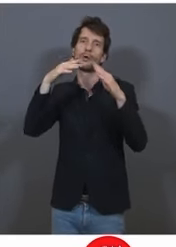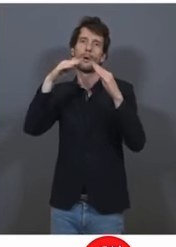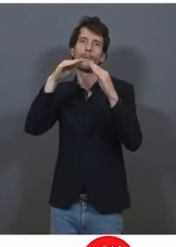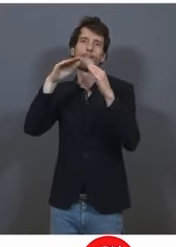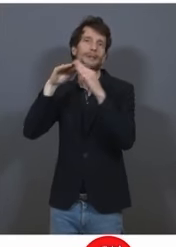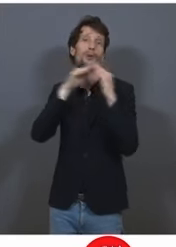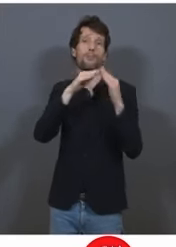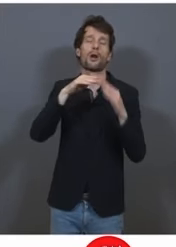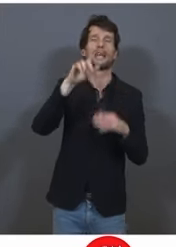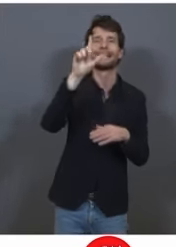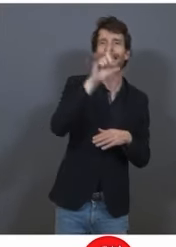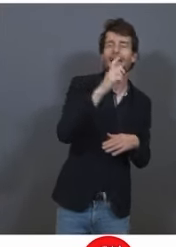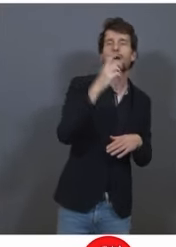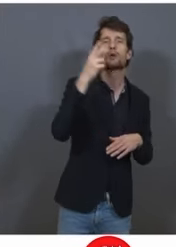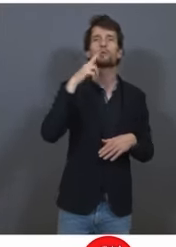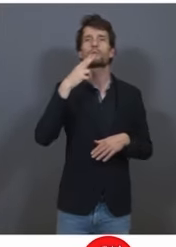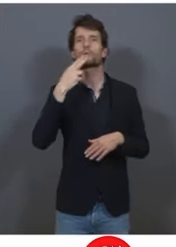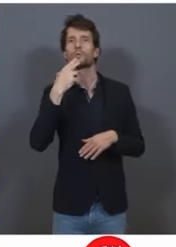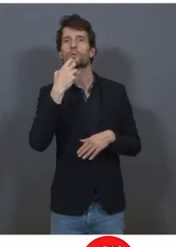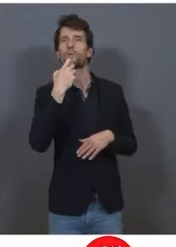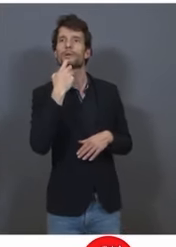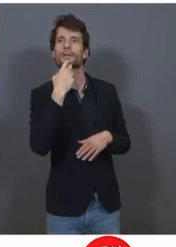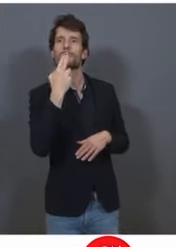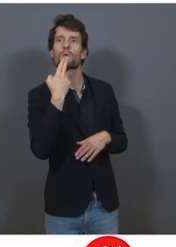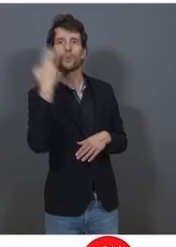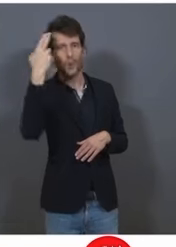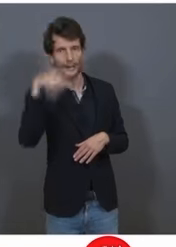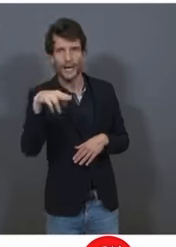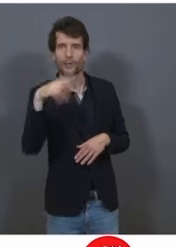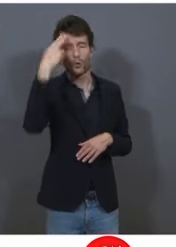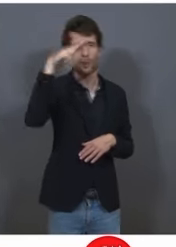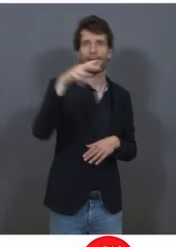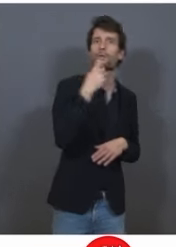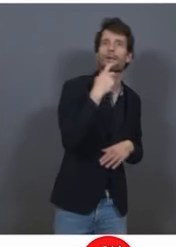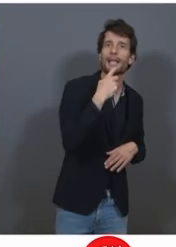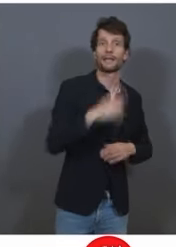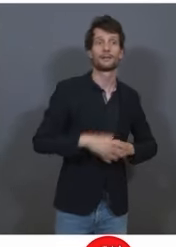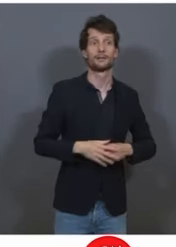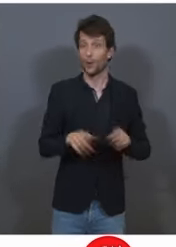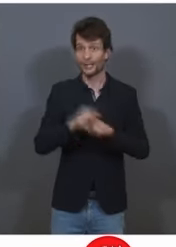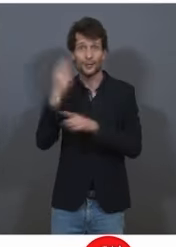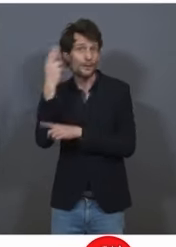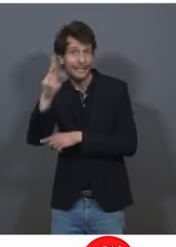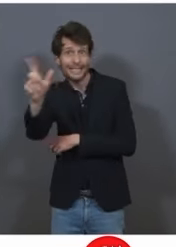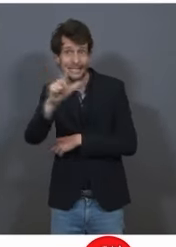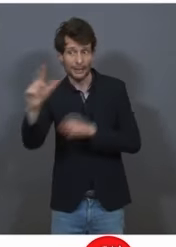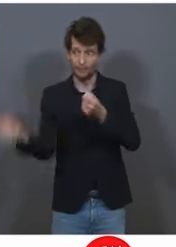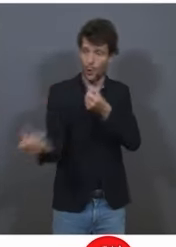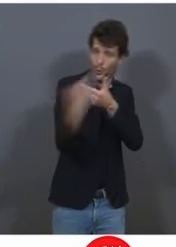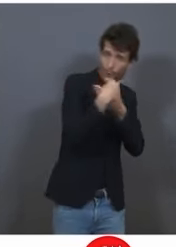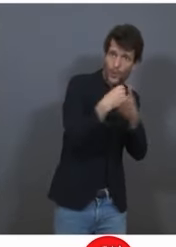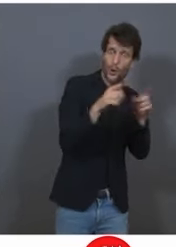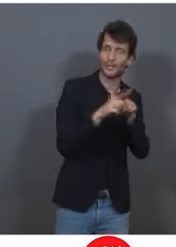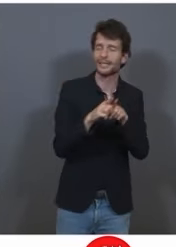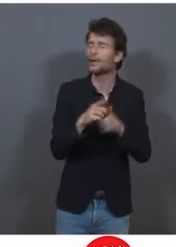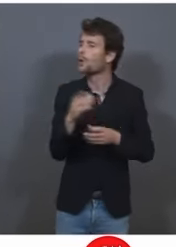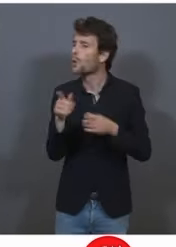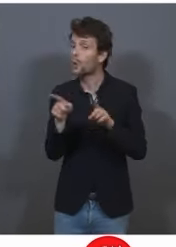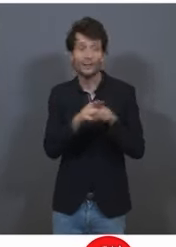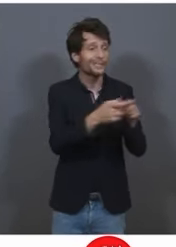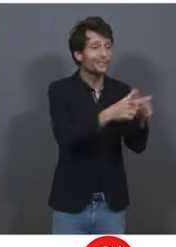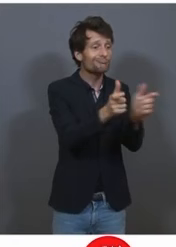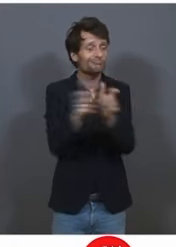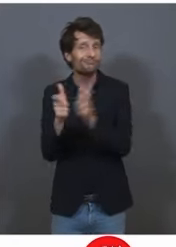Tournai, la Chambre de commerce et d'industrie, les universités lilloises, ainsi que par exemple les établissements dispensant